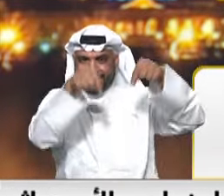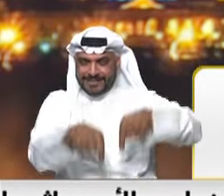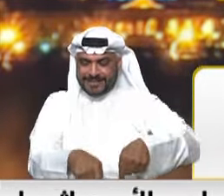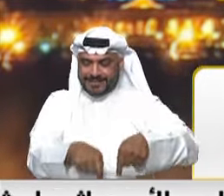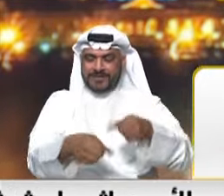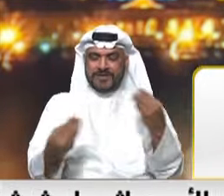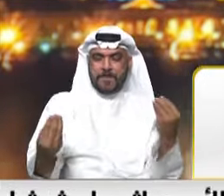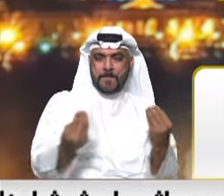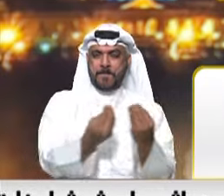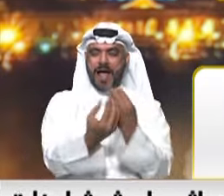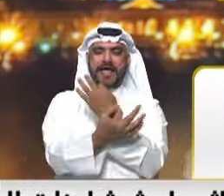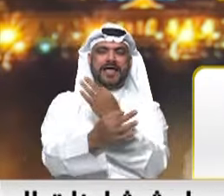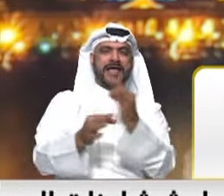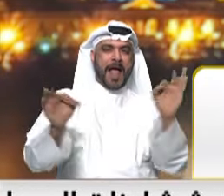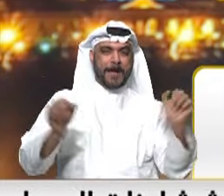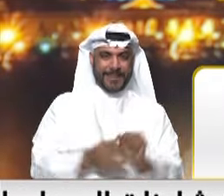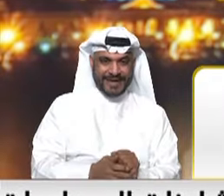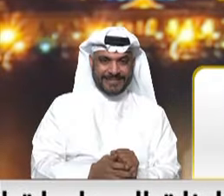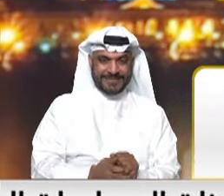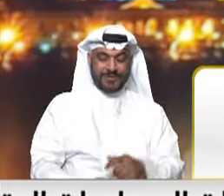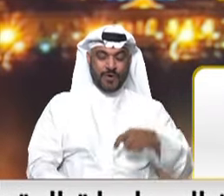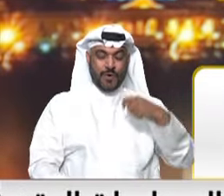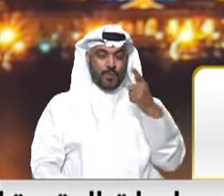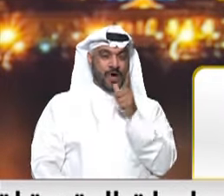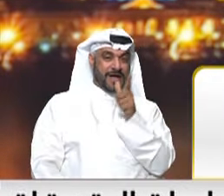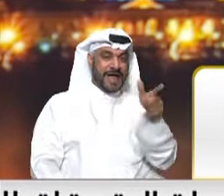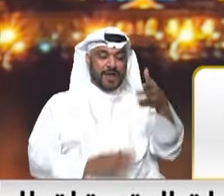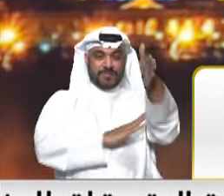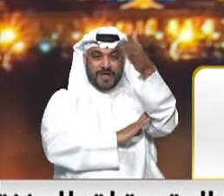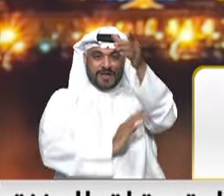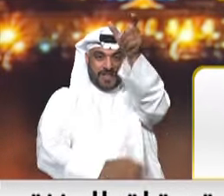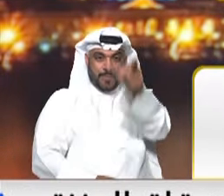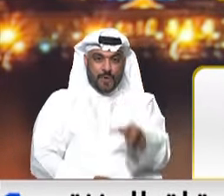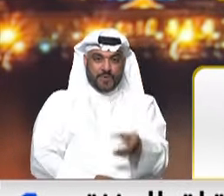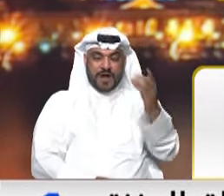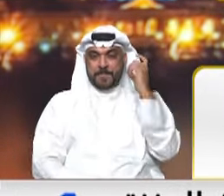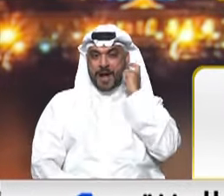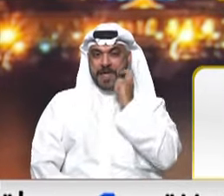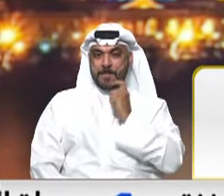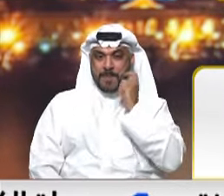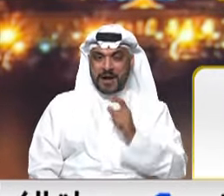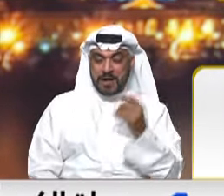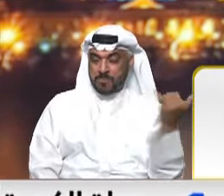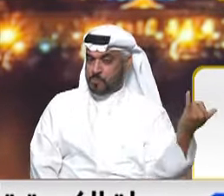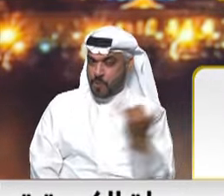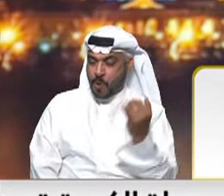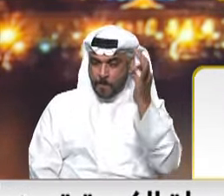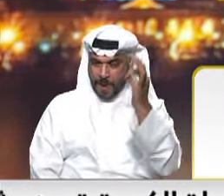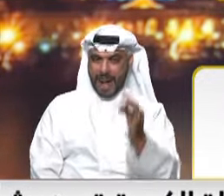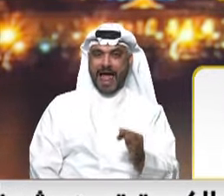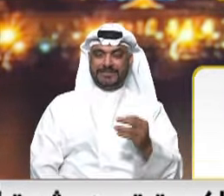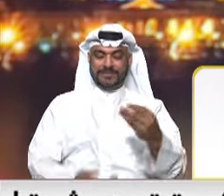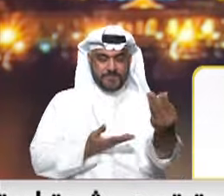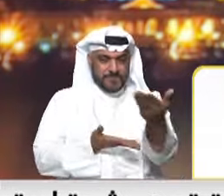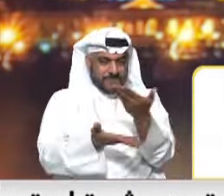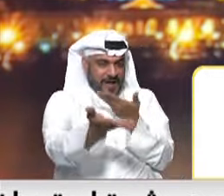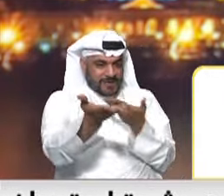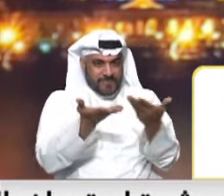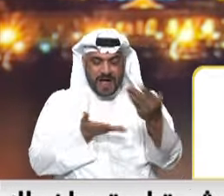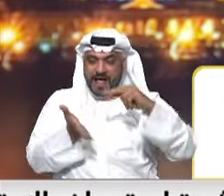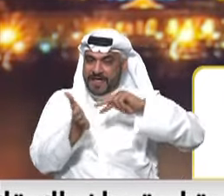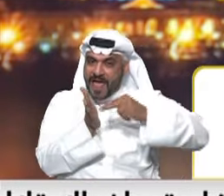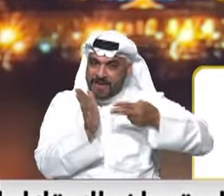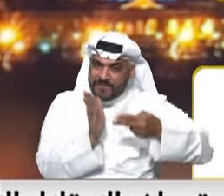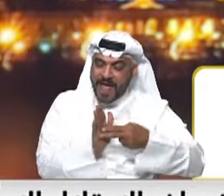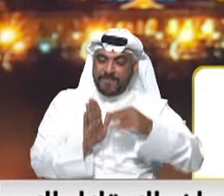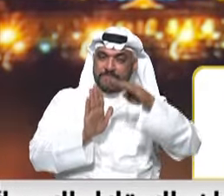الشقيقة، فيما شدد سعادة الدكتور مطر النيادي ومرافقوه على أهمية ما تم بحثه من